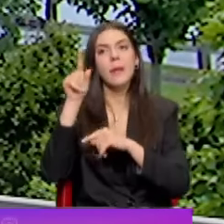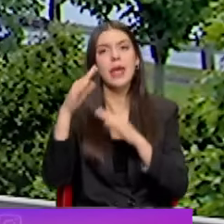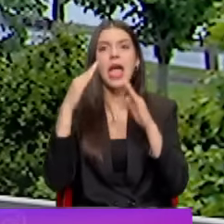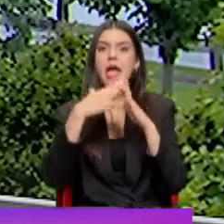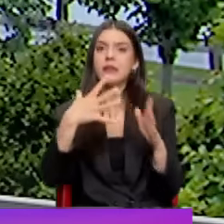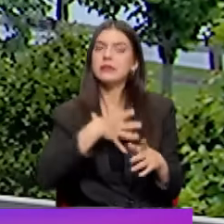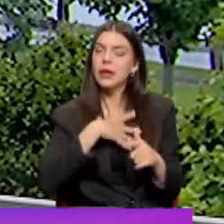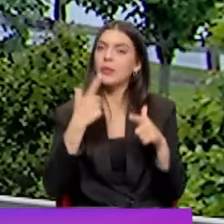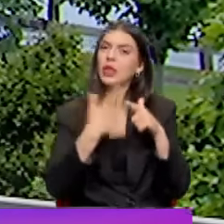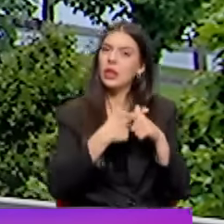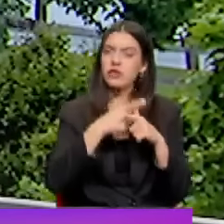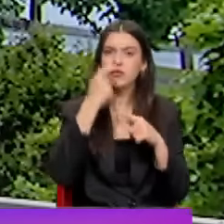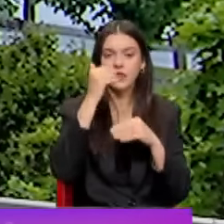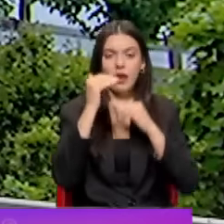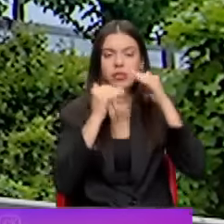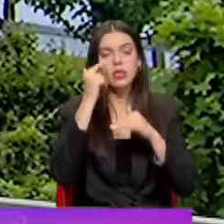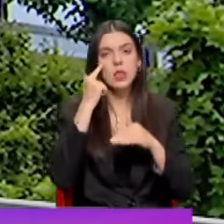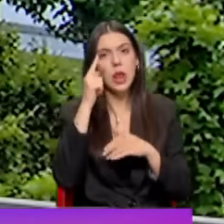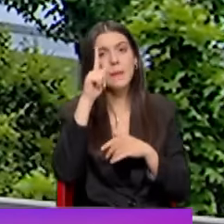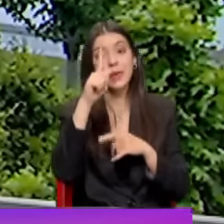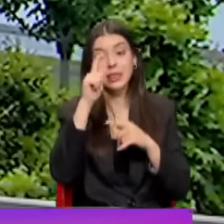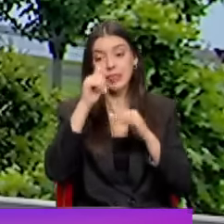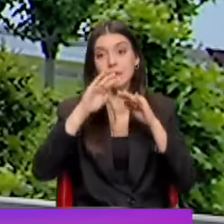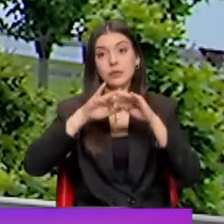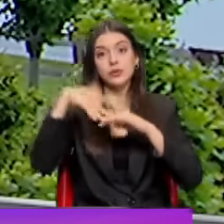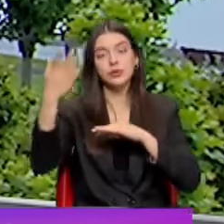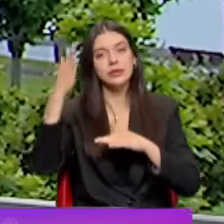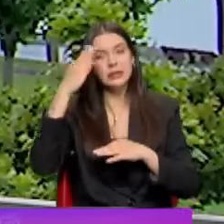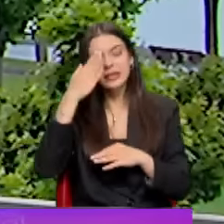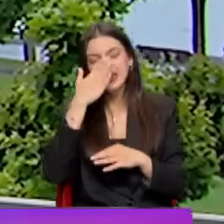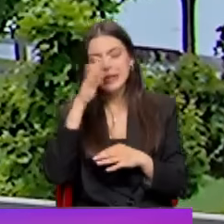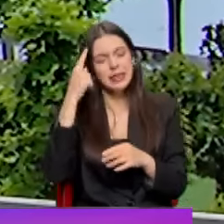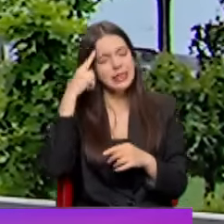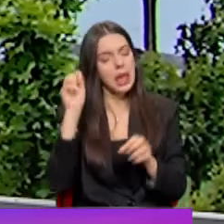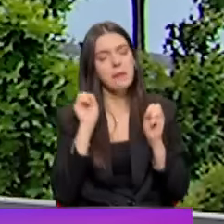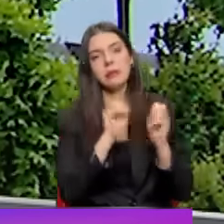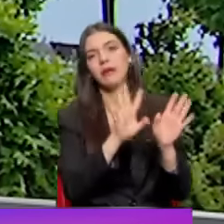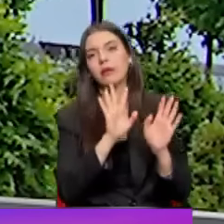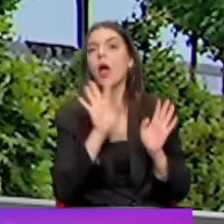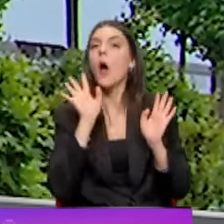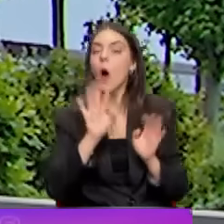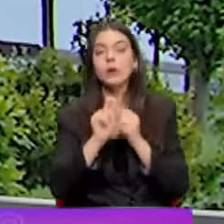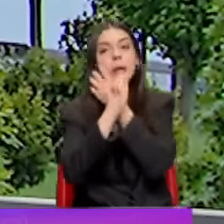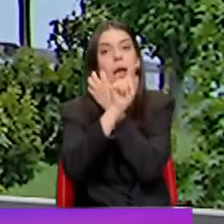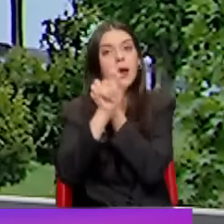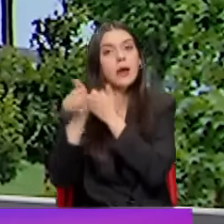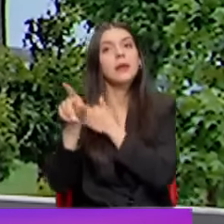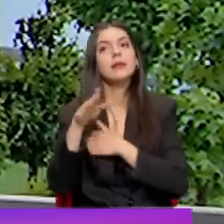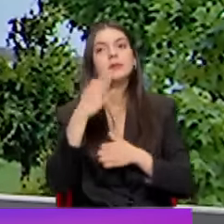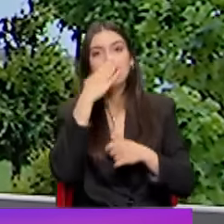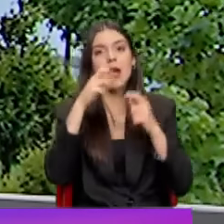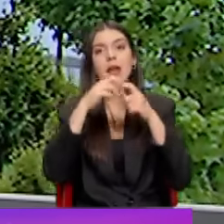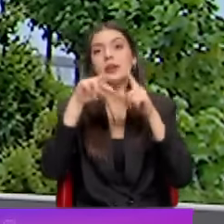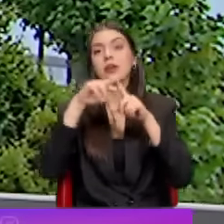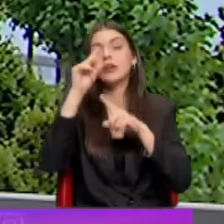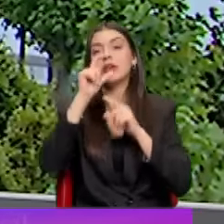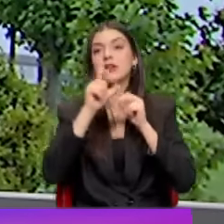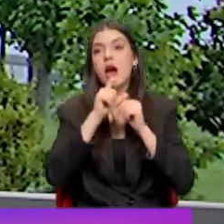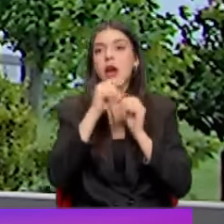kiracı fiyat belirlemede 1 temmuz'dan itibaren yalnız bırakıldı Oysa her semtin ayrı raiç bedeli ile